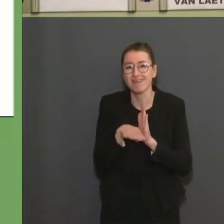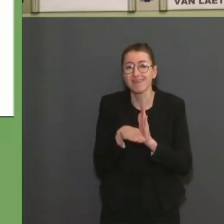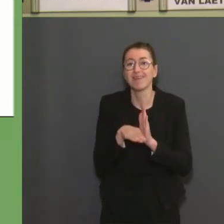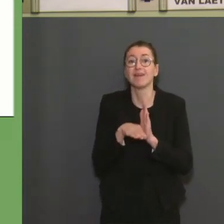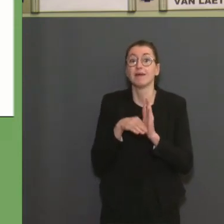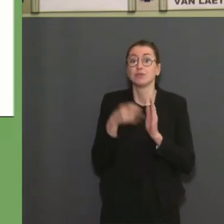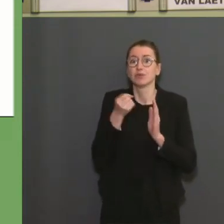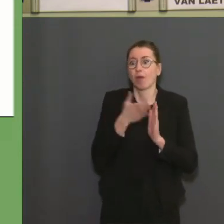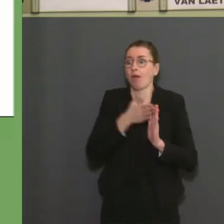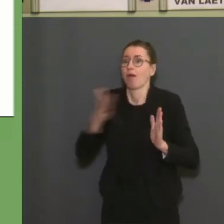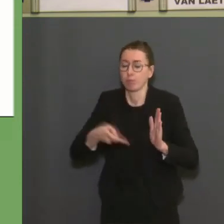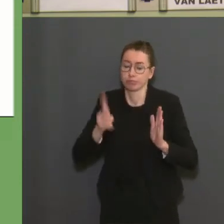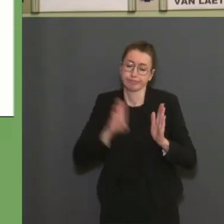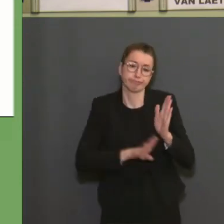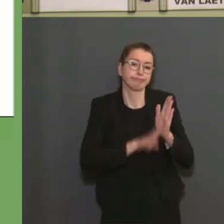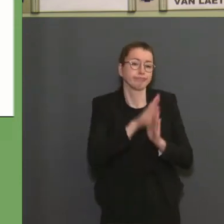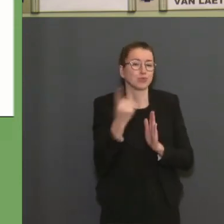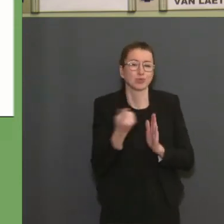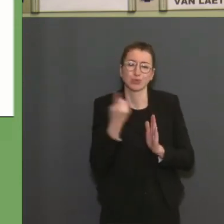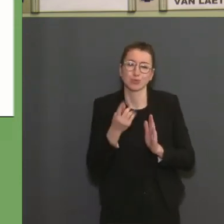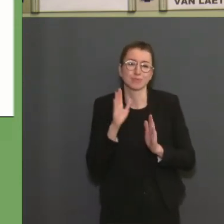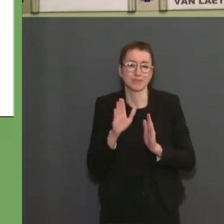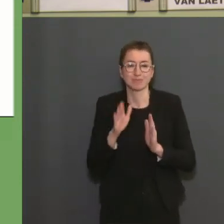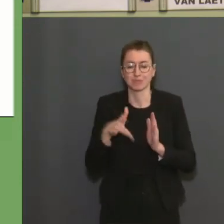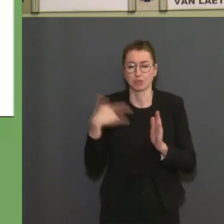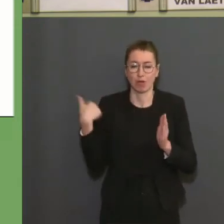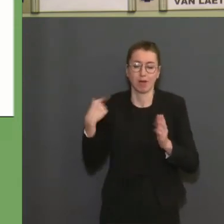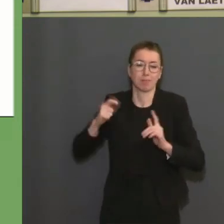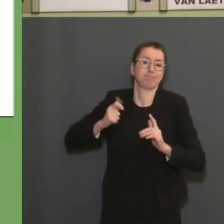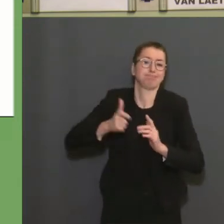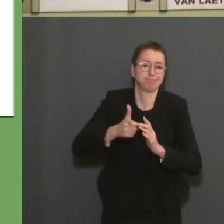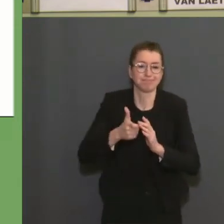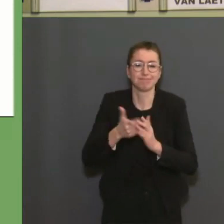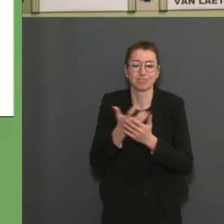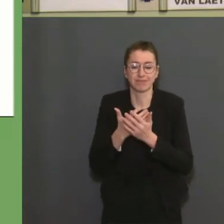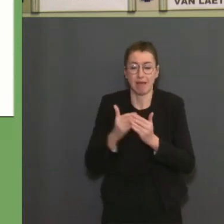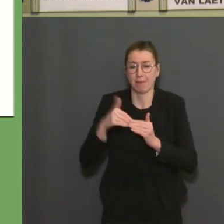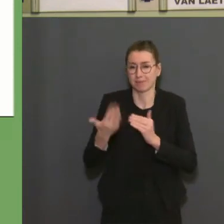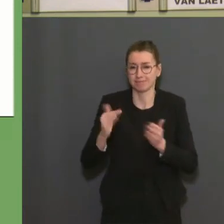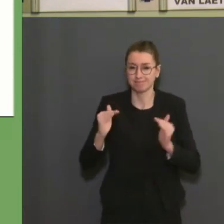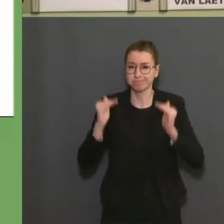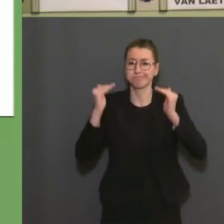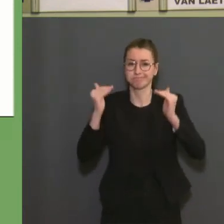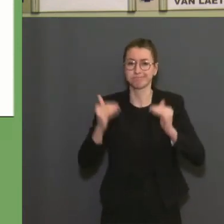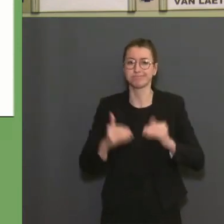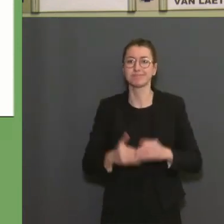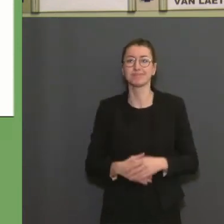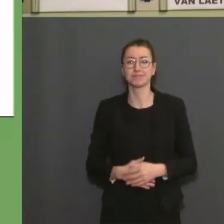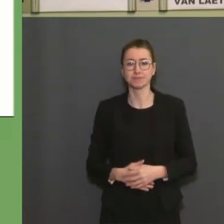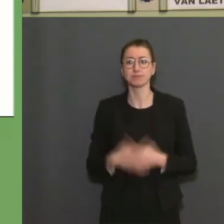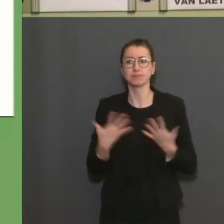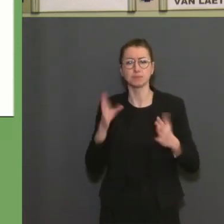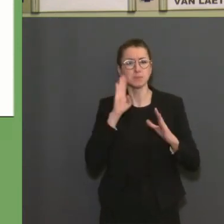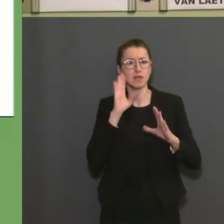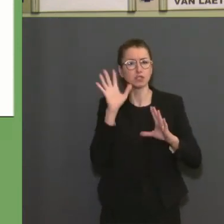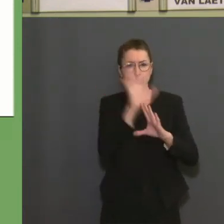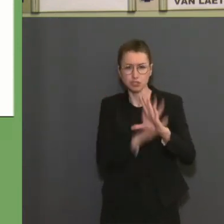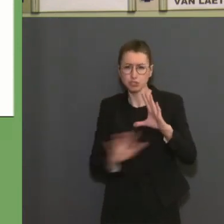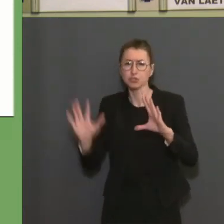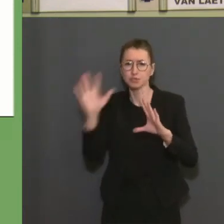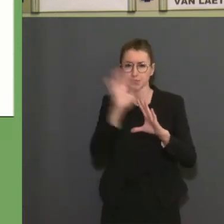semaine. Ceci nous amène actuellement à avoir en Belgique 7058